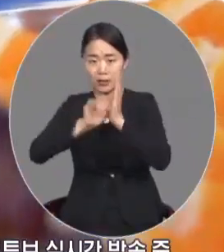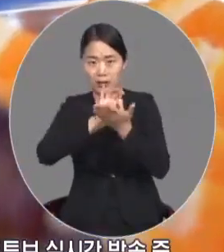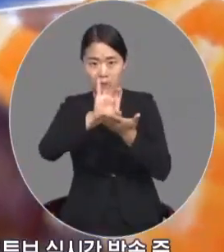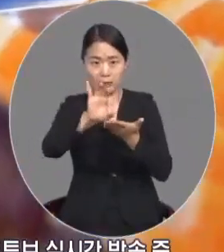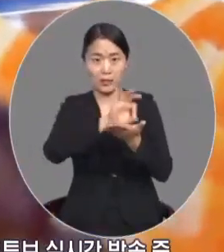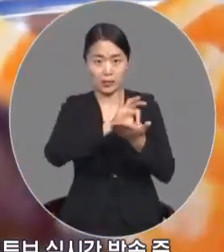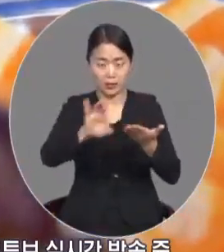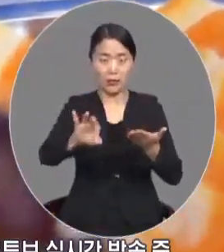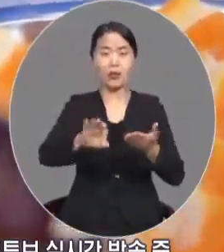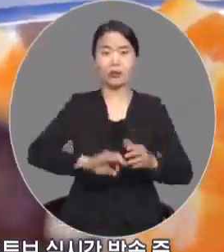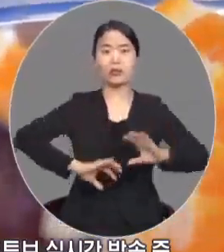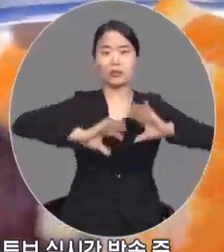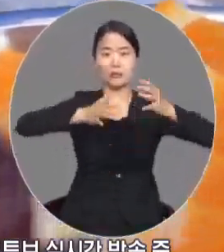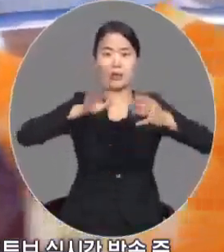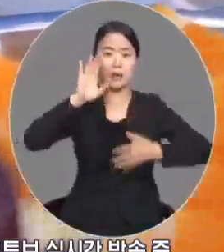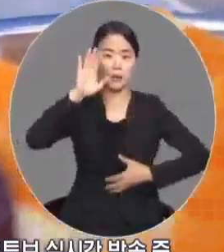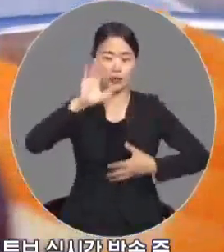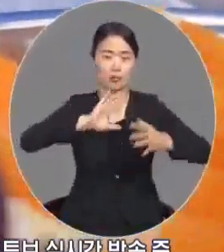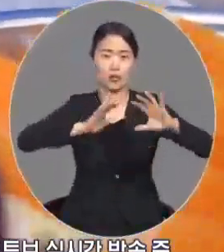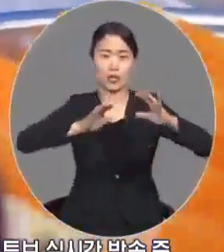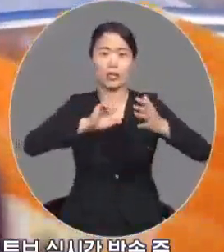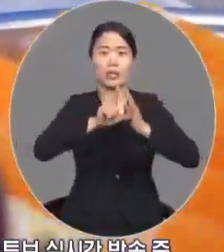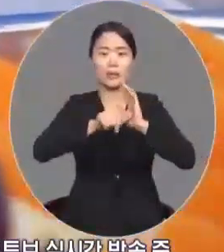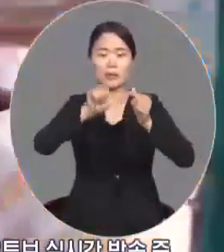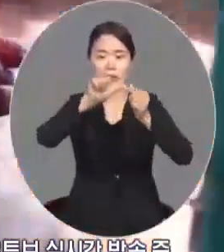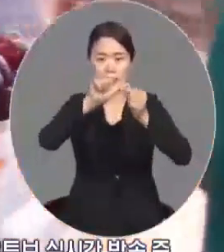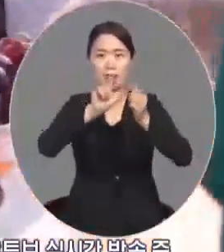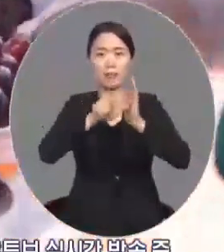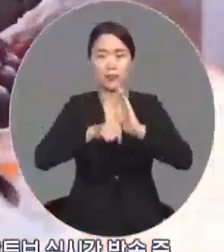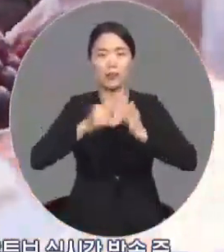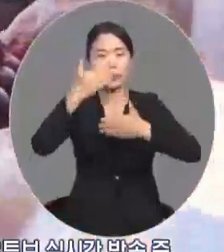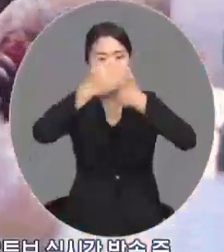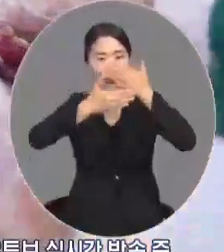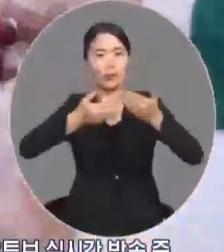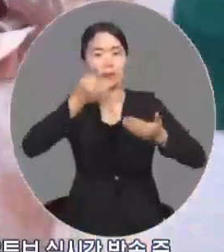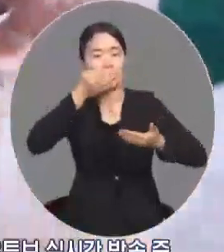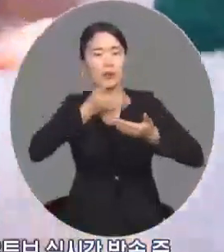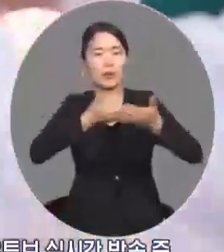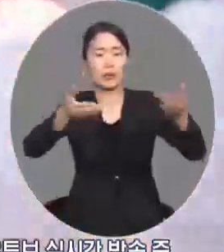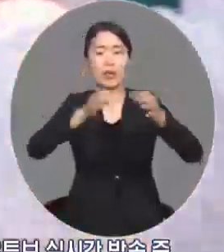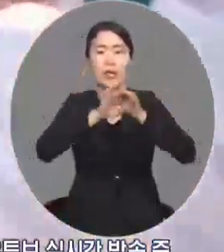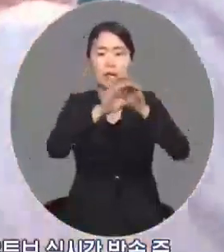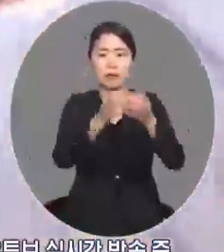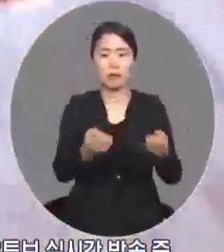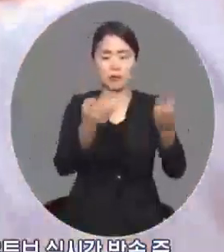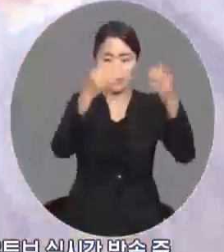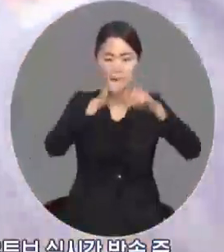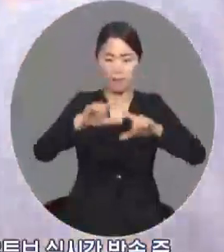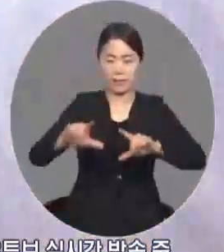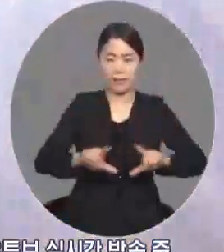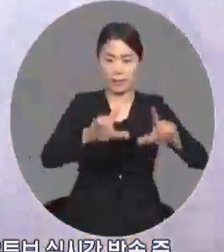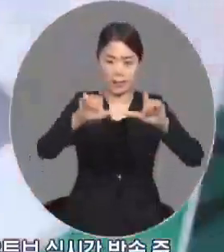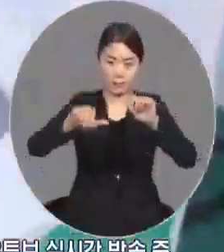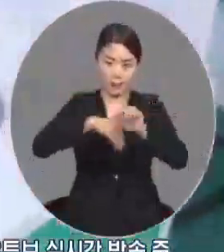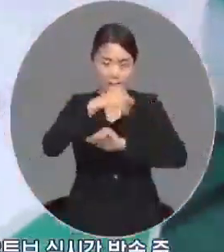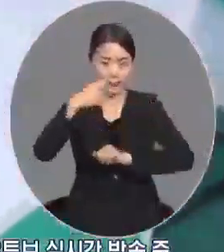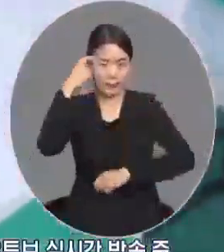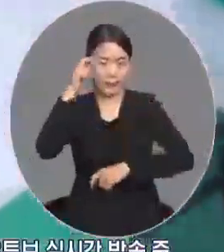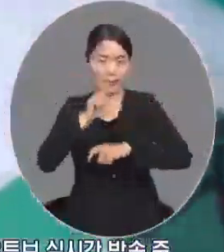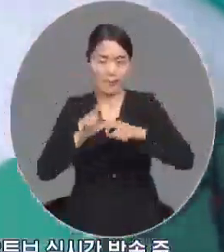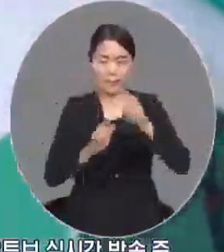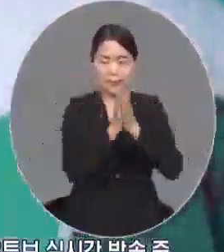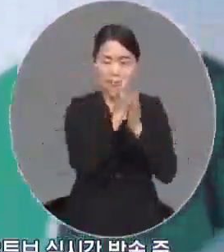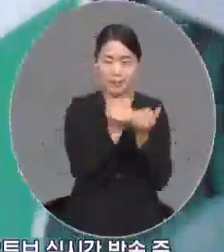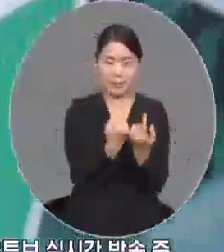시즌 5에서 만나볼 수 있습니다 일상부터 축제까지 녹아든 환경에 대한 고민 시민과